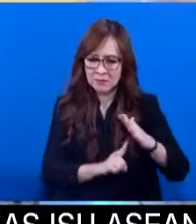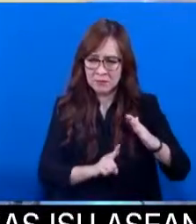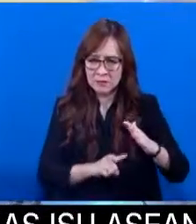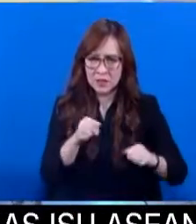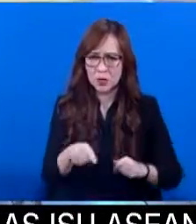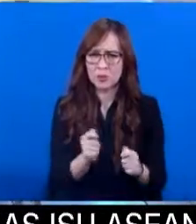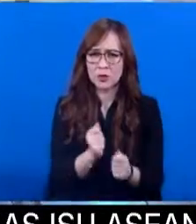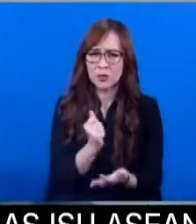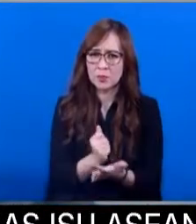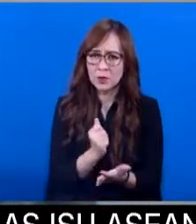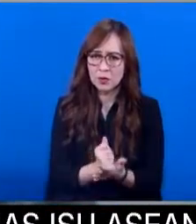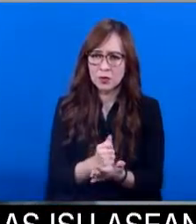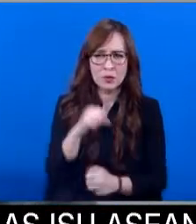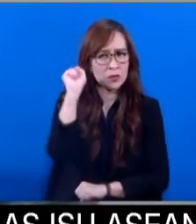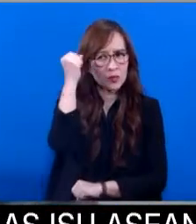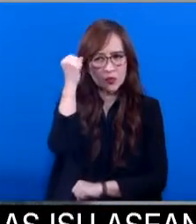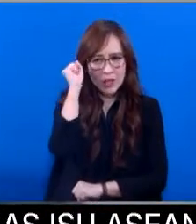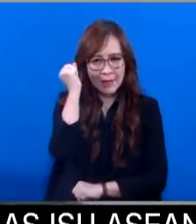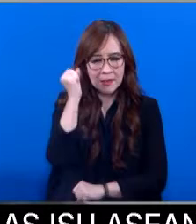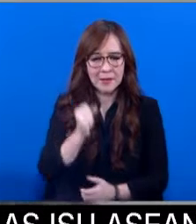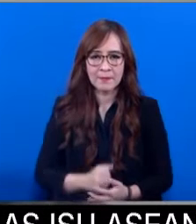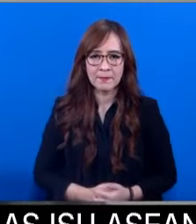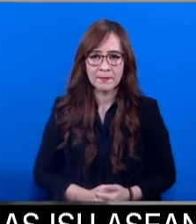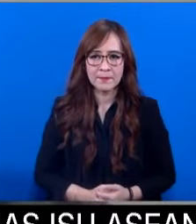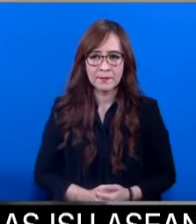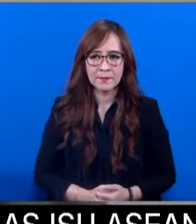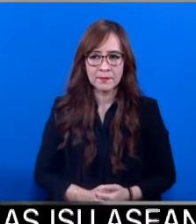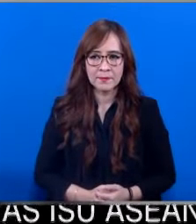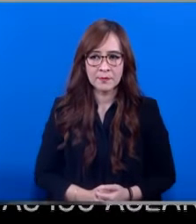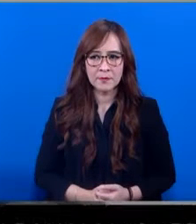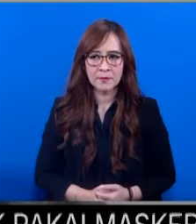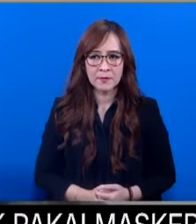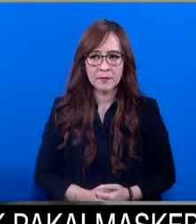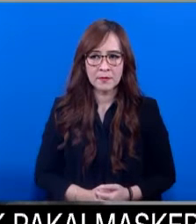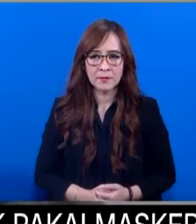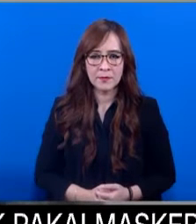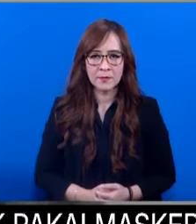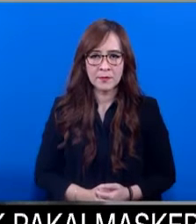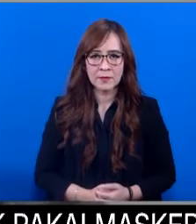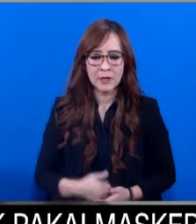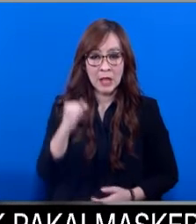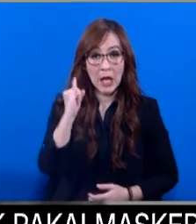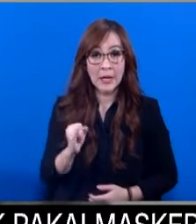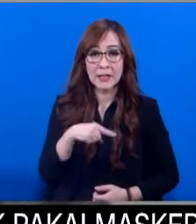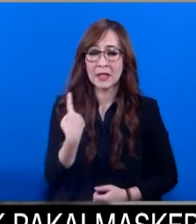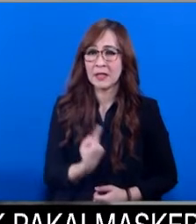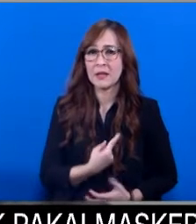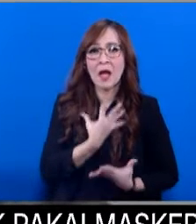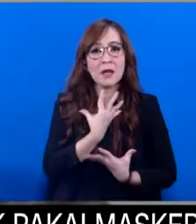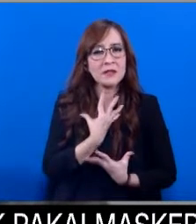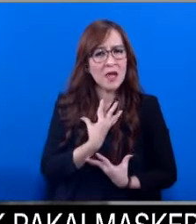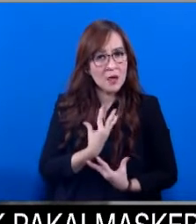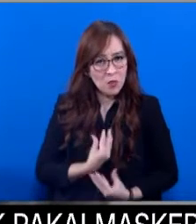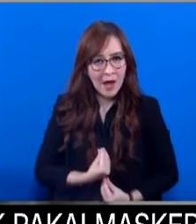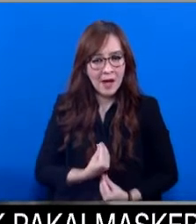menyulitkan. Dengan adanya iya, kehebohan ini akhirnya kita jadi kecewa banget